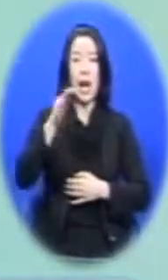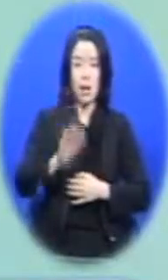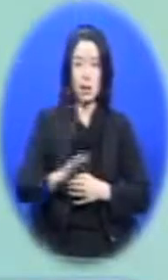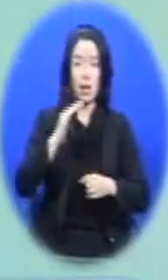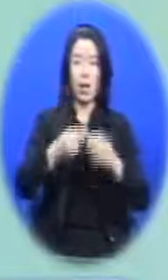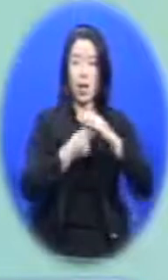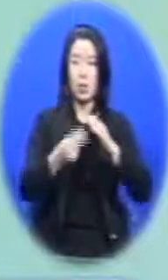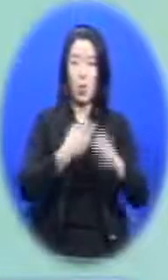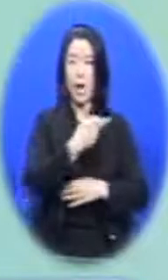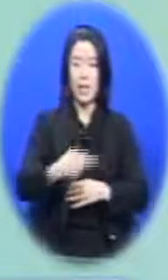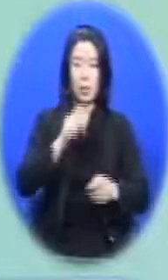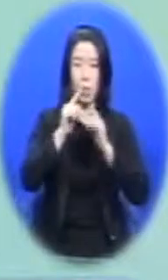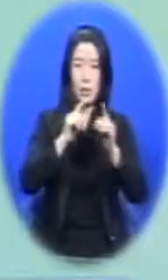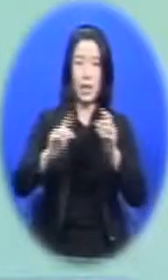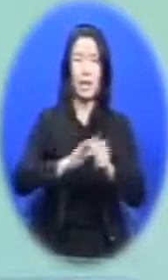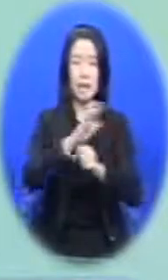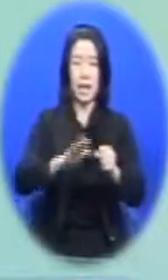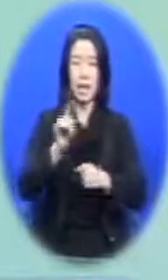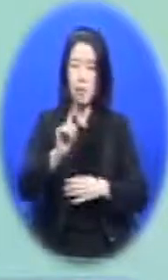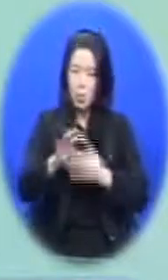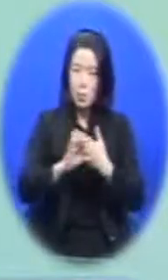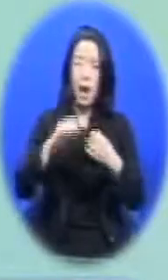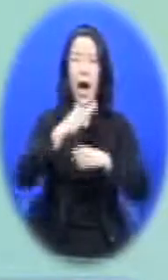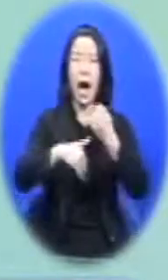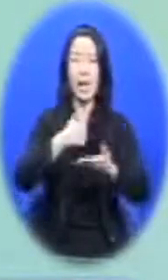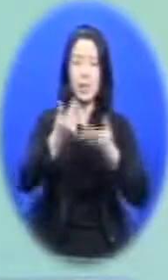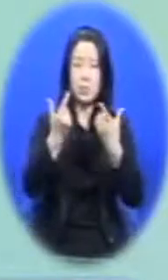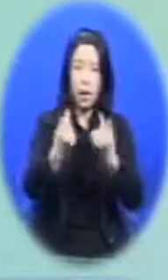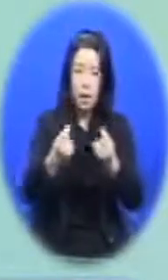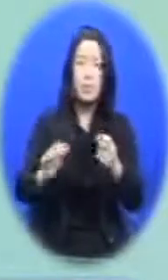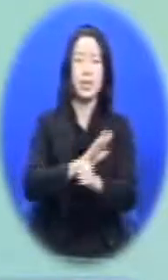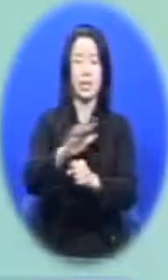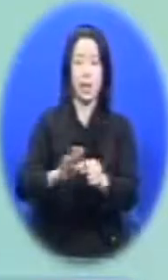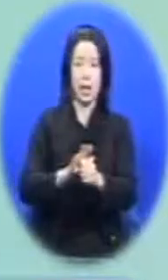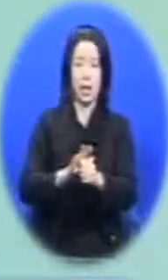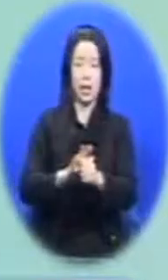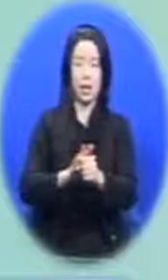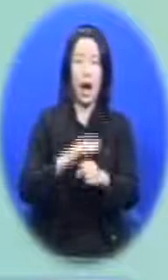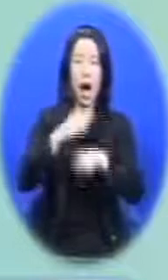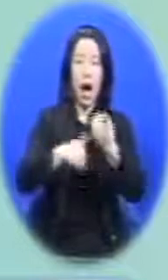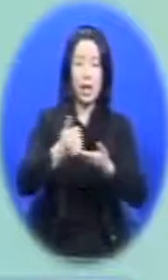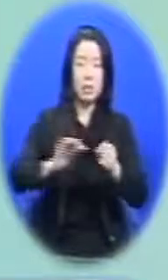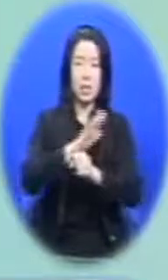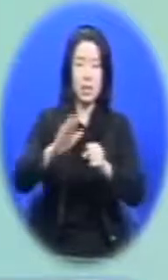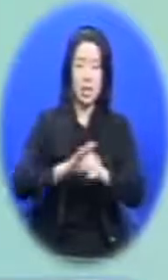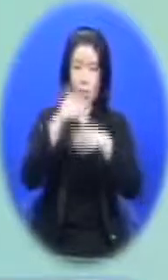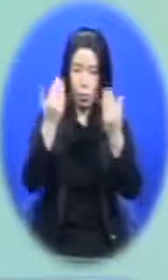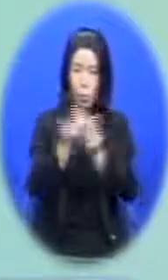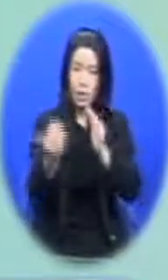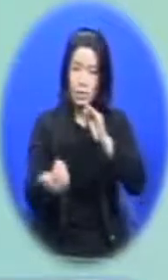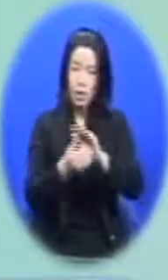그러나 요한 사도가 말씀하는 사랑은 하나님처럼 사랑하는. 하나님의 사랑이 완성되었다는